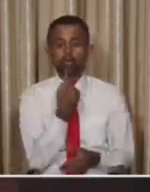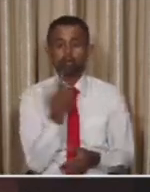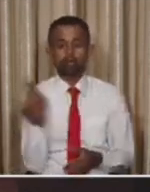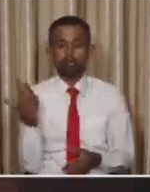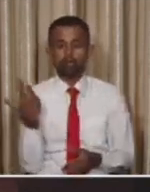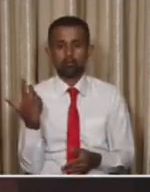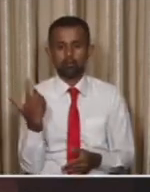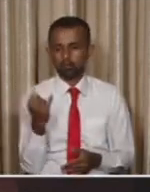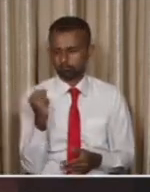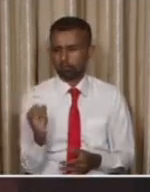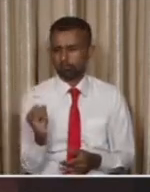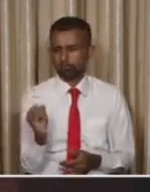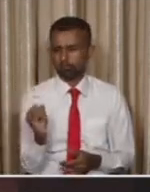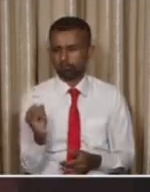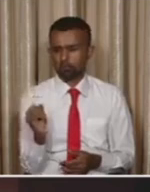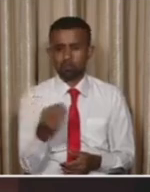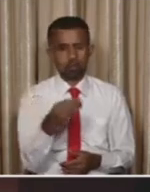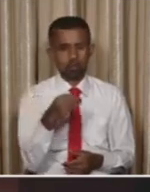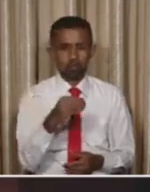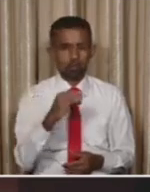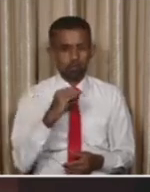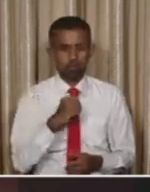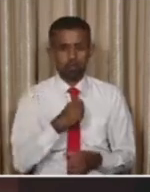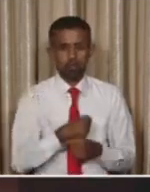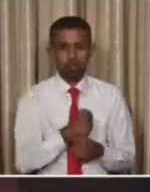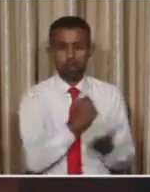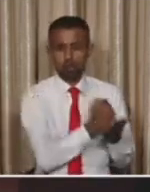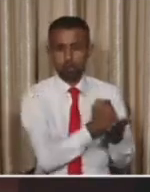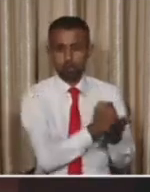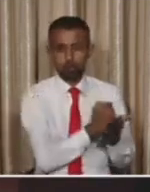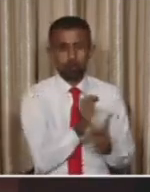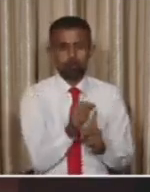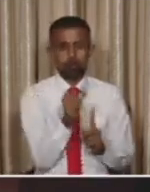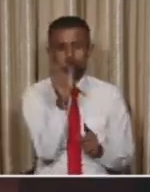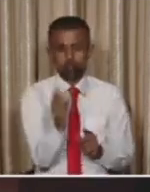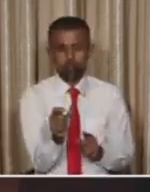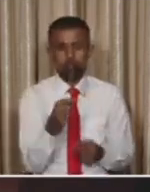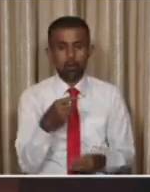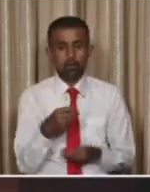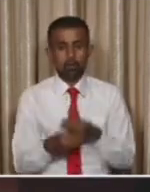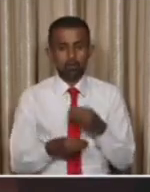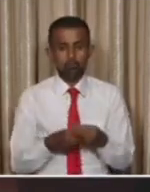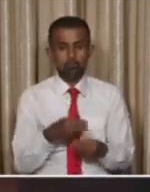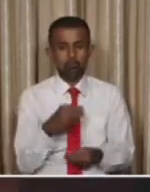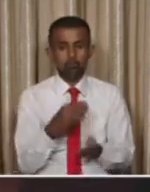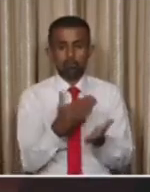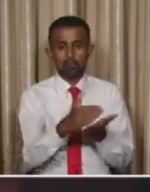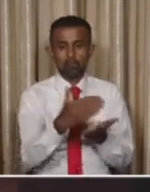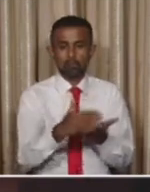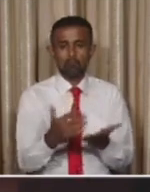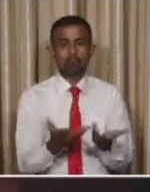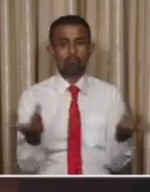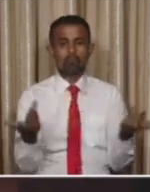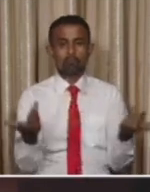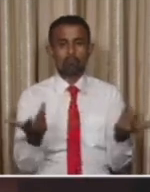හරි අසාධාරණයිනේ. ණය අරගෙන රාජ්‍ය බැංකුවලින් පුද්ගලින් සහ ආයතන ණය ගෙවන්නෙත් නැහැ.